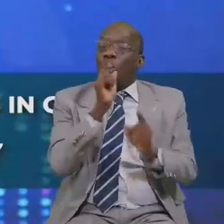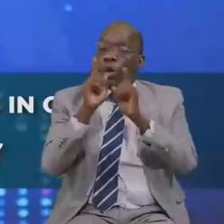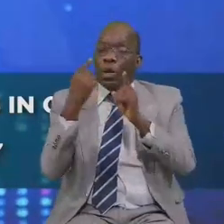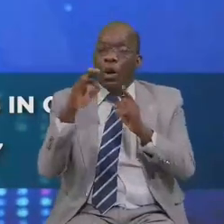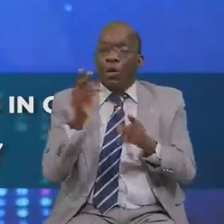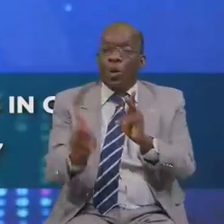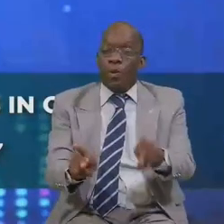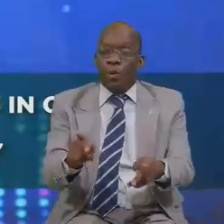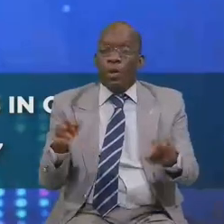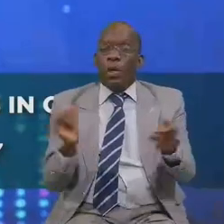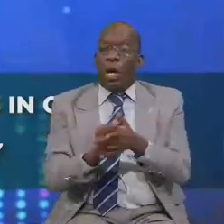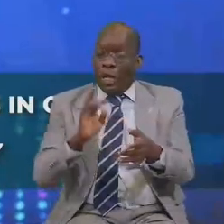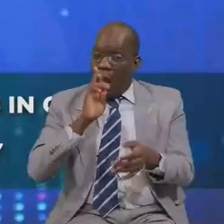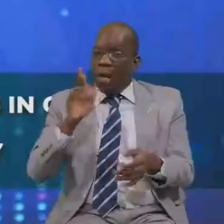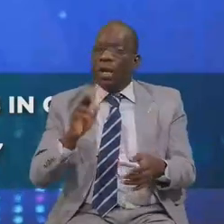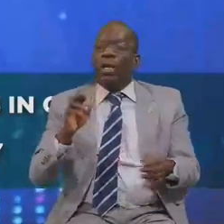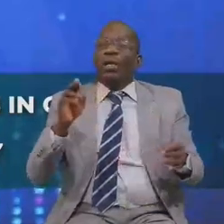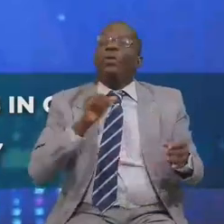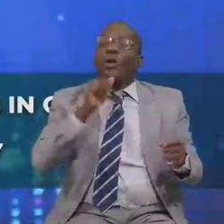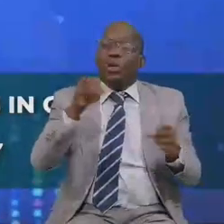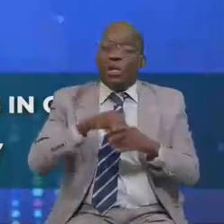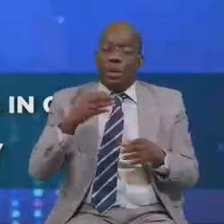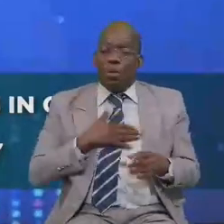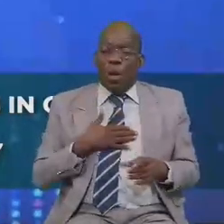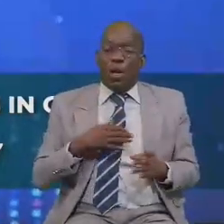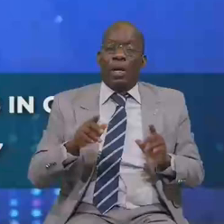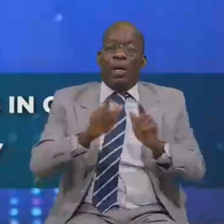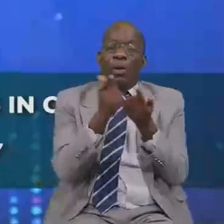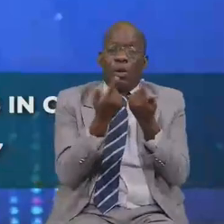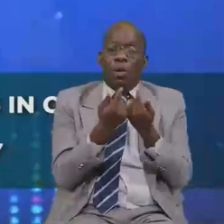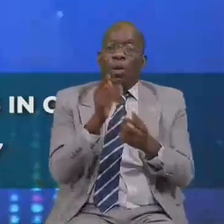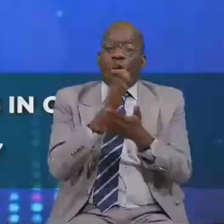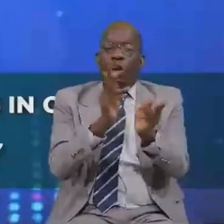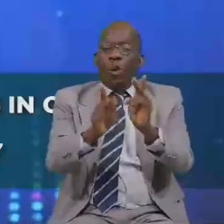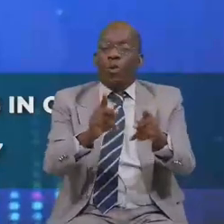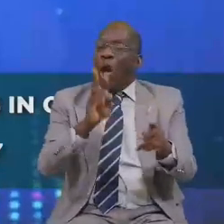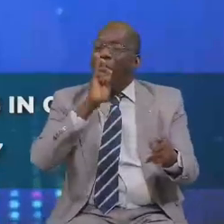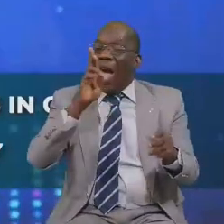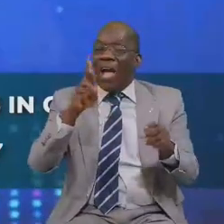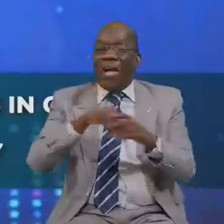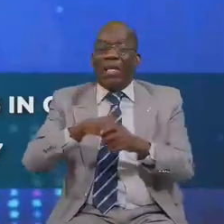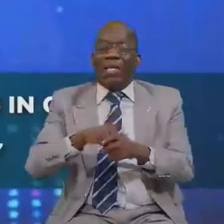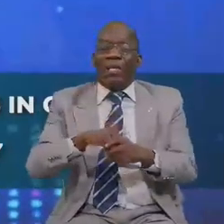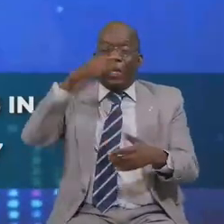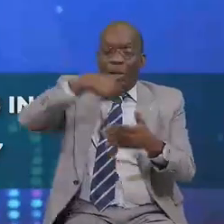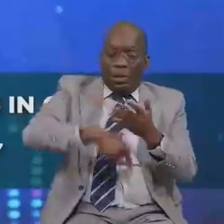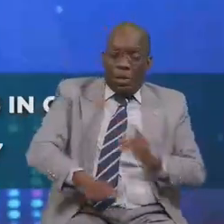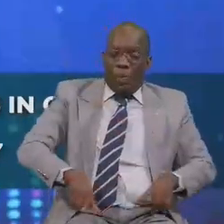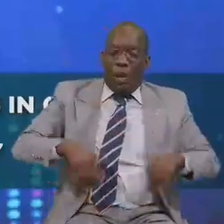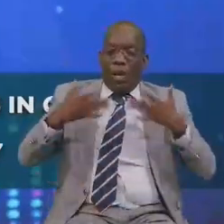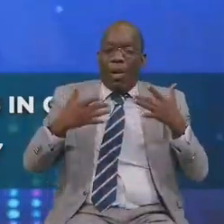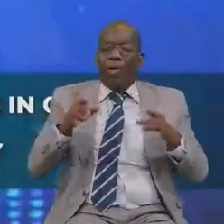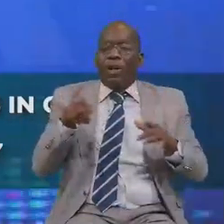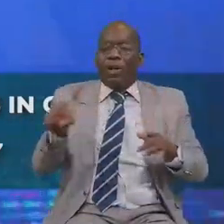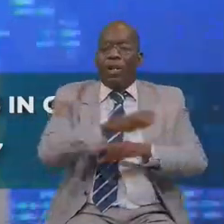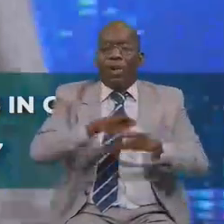ne sont pas de ma catégorie. Je parle des gens, même certains sont la vie profonde. S'il y a quelque chose qu'ils n'avaient